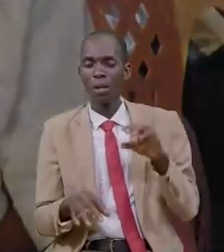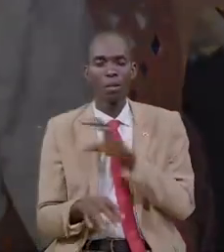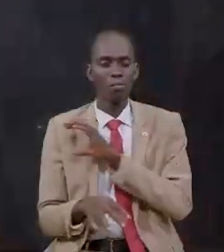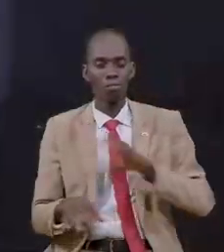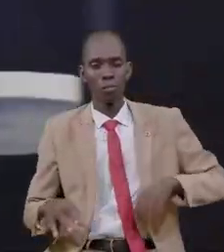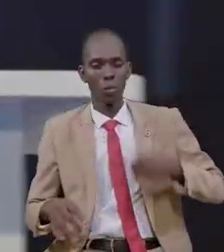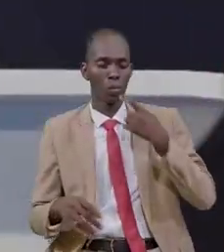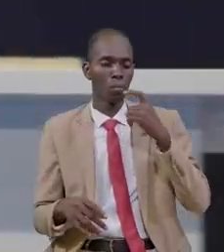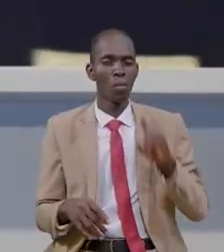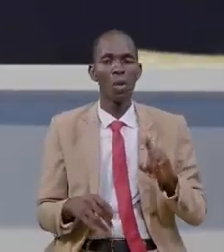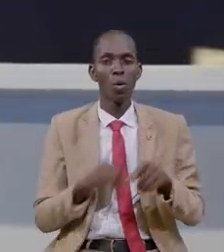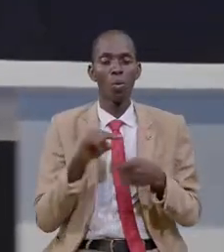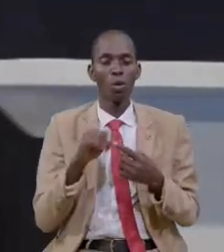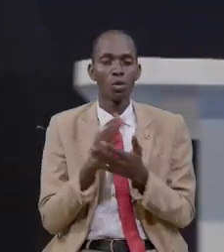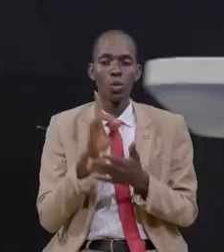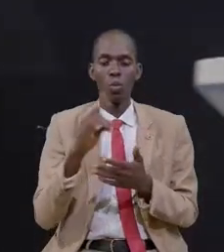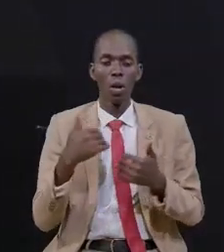Quand quelqu'un a l'ulcère,